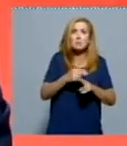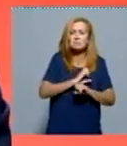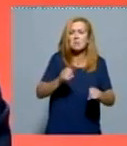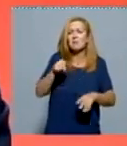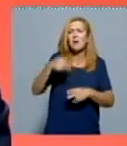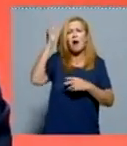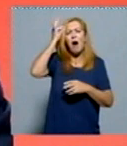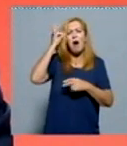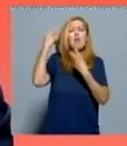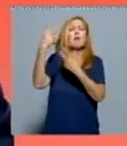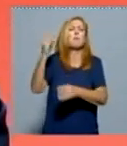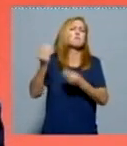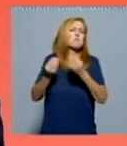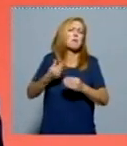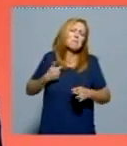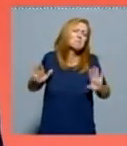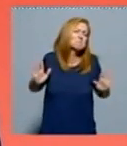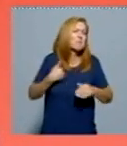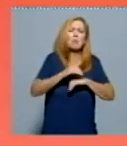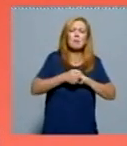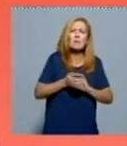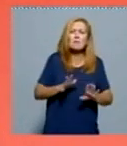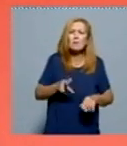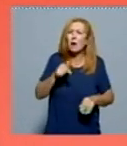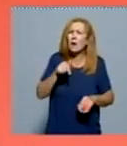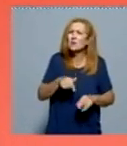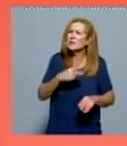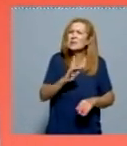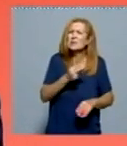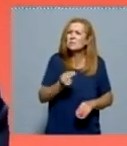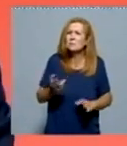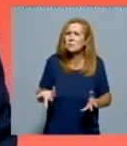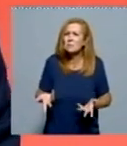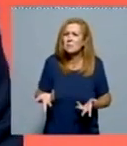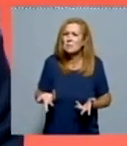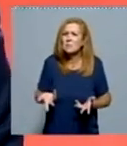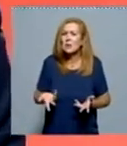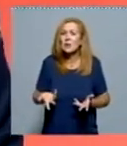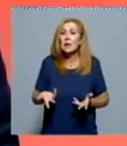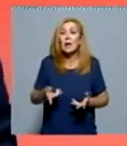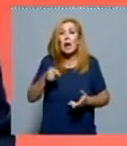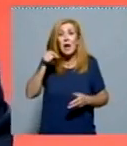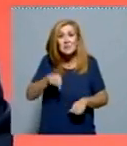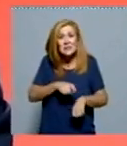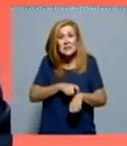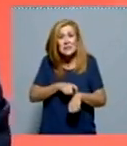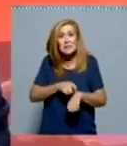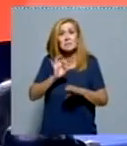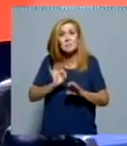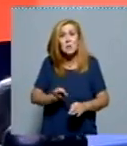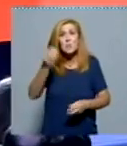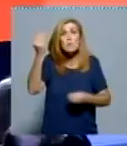Γαλλίας. Ας δει η Γαλλία τι θα κάνει. Τι μήνυμα πέρασε? Όταν μεσούσεις της κρίσης